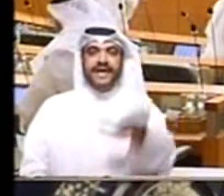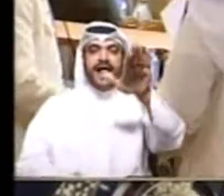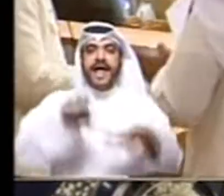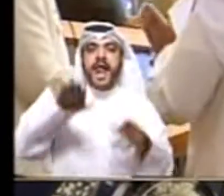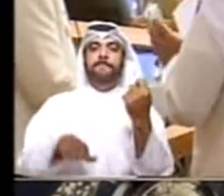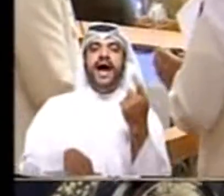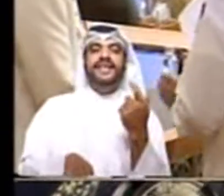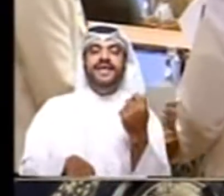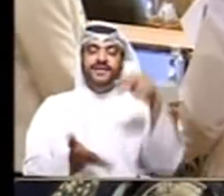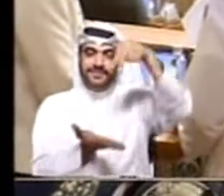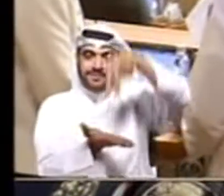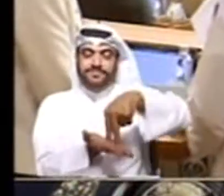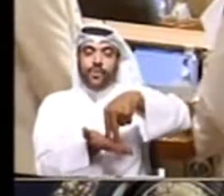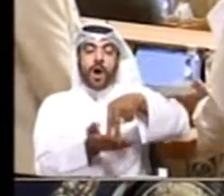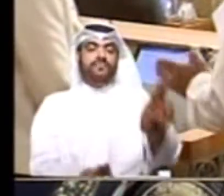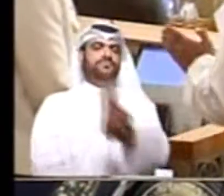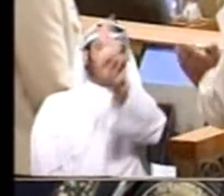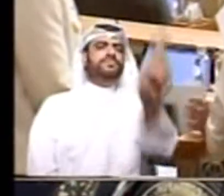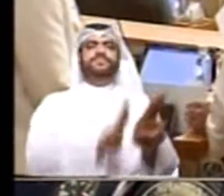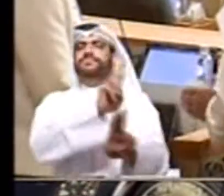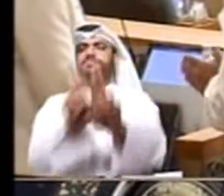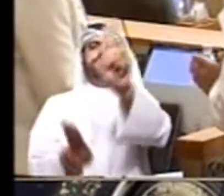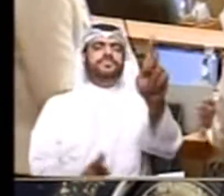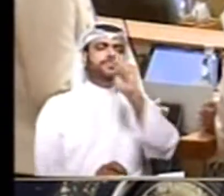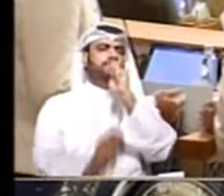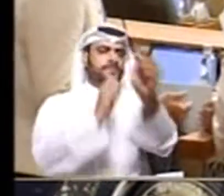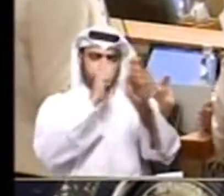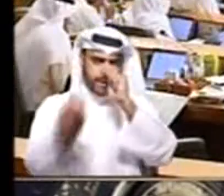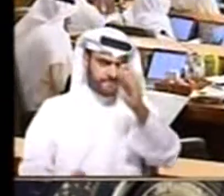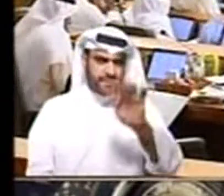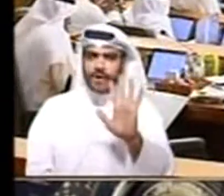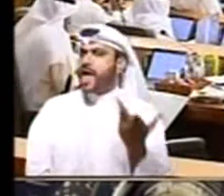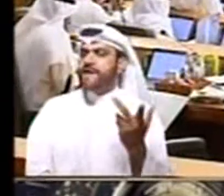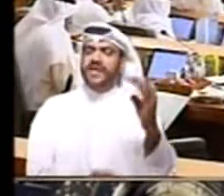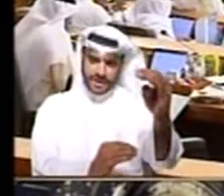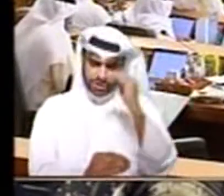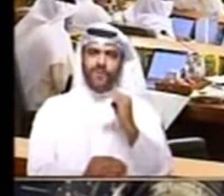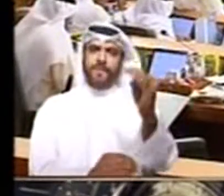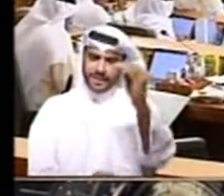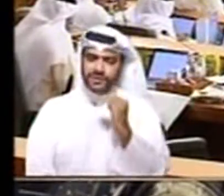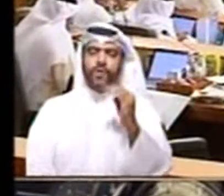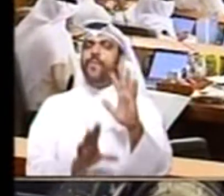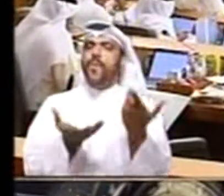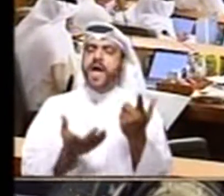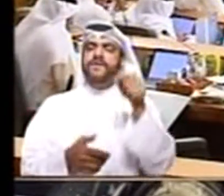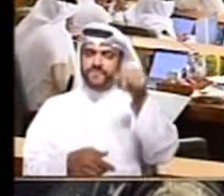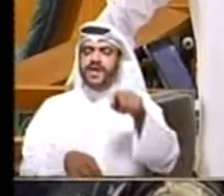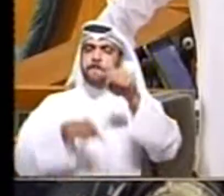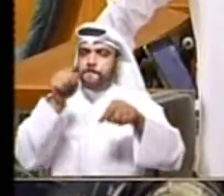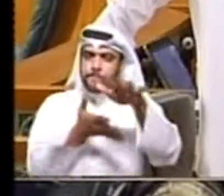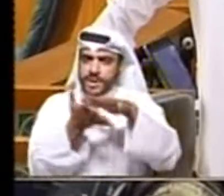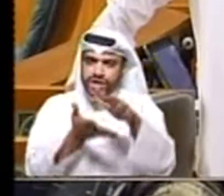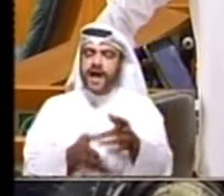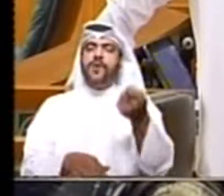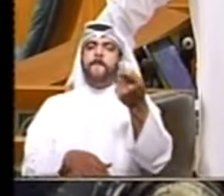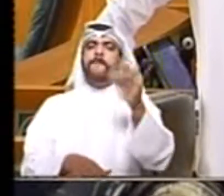من النائبين رياض العدساني وبدر الملا بطلب نيابي بتكليف لجنة الشؤون المالية والاقتصادية بالتحقيق